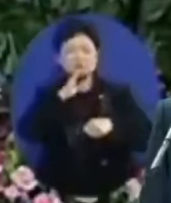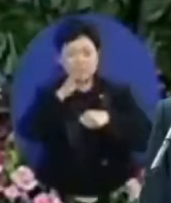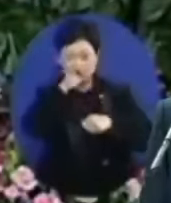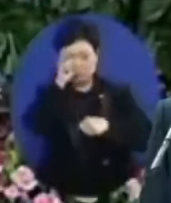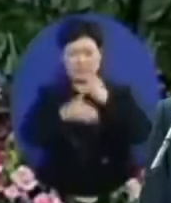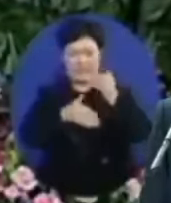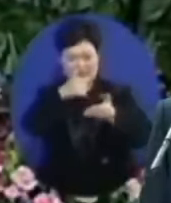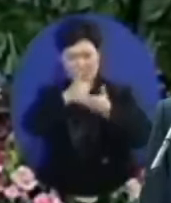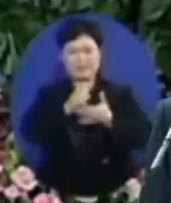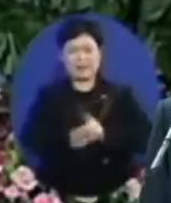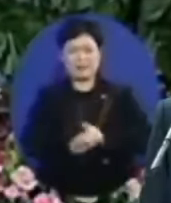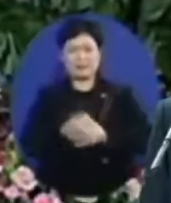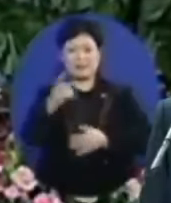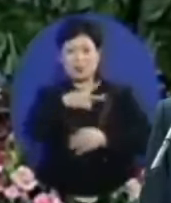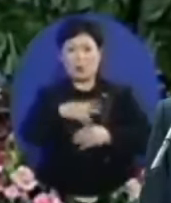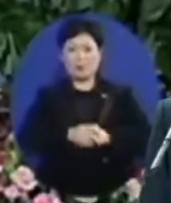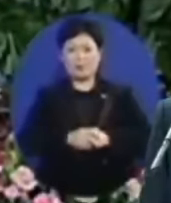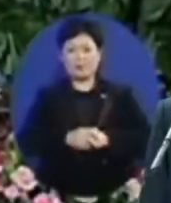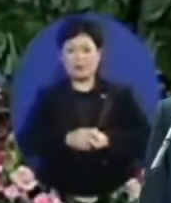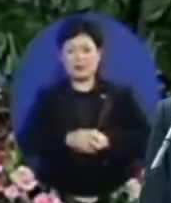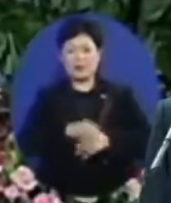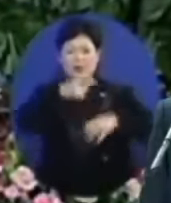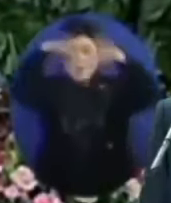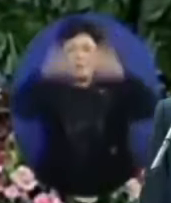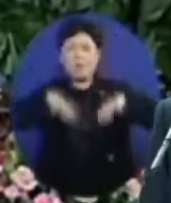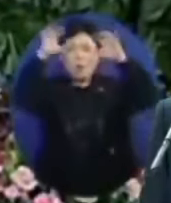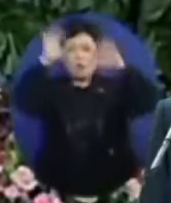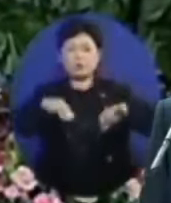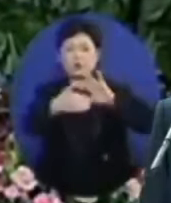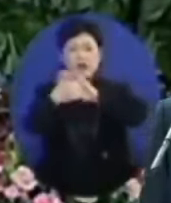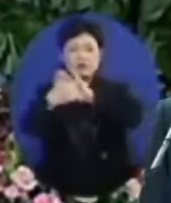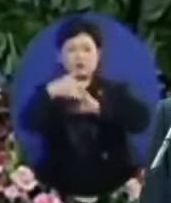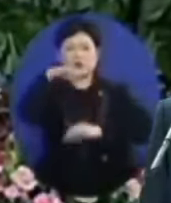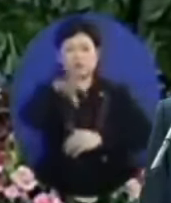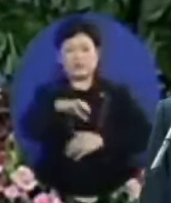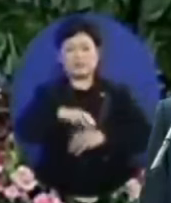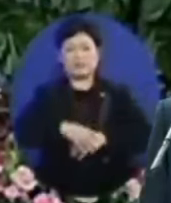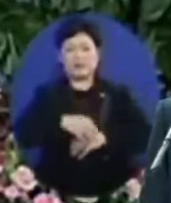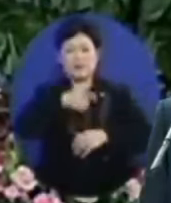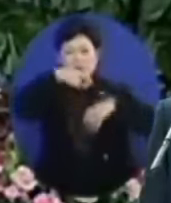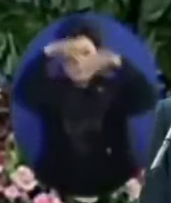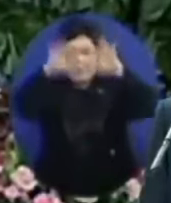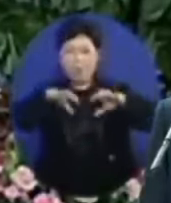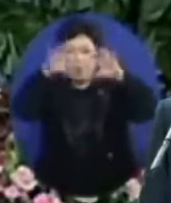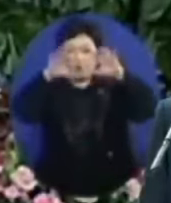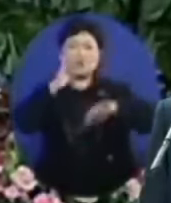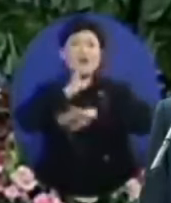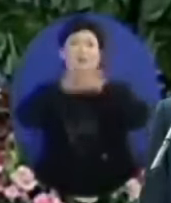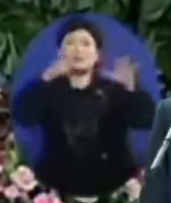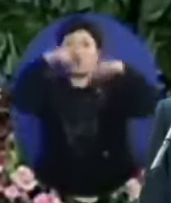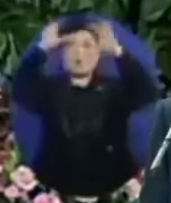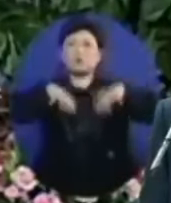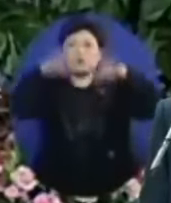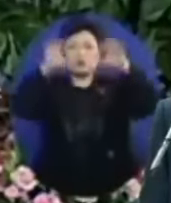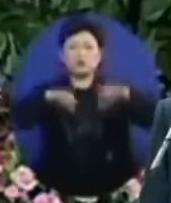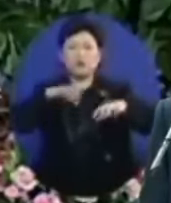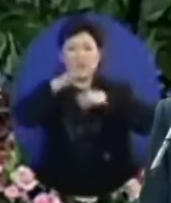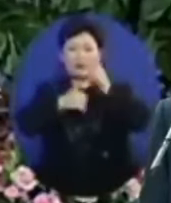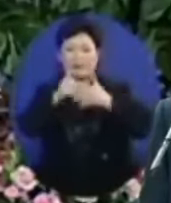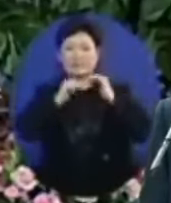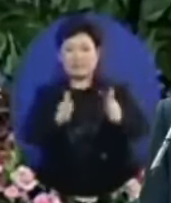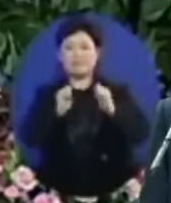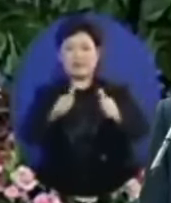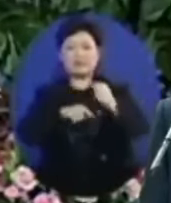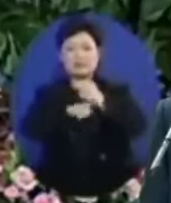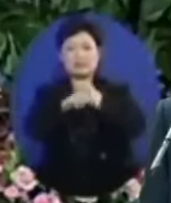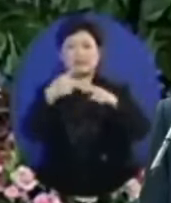것입니까? 그리고 폭우를 가리우는 곳이라고 말한 것입니다. 폭우라는 것은 하늘에서 쏟아지는 것인데 하나님의 심판을 말한